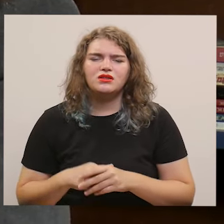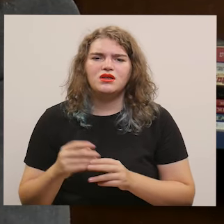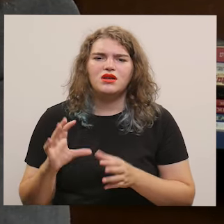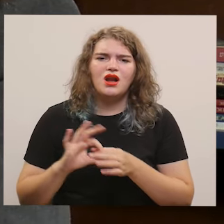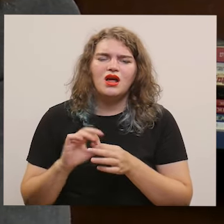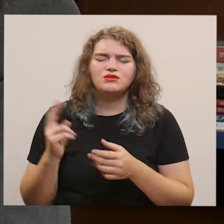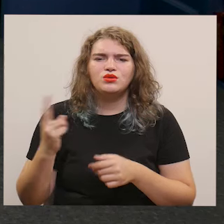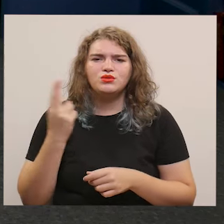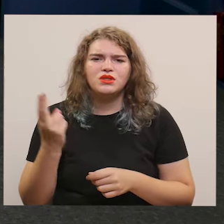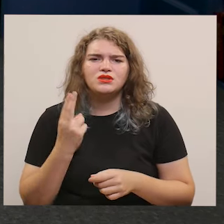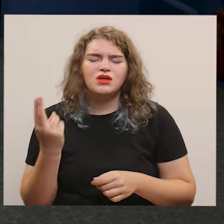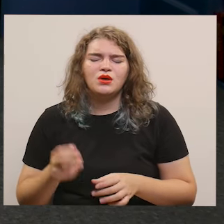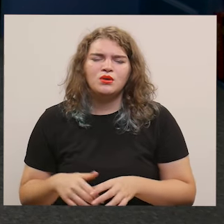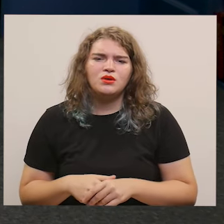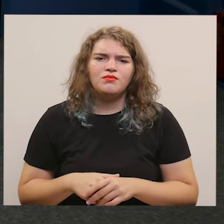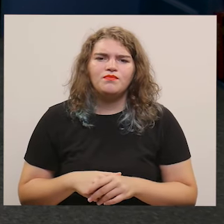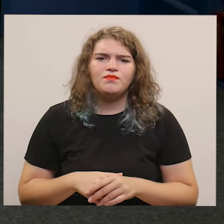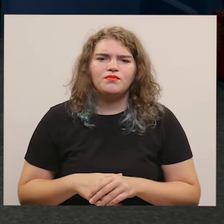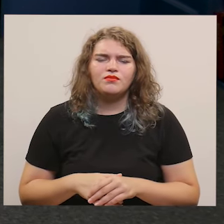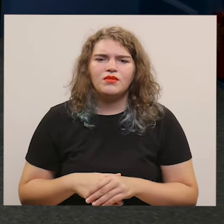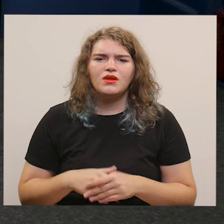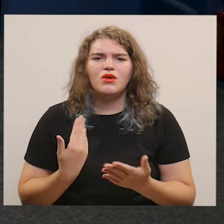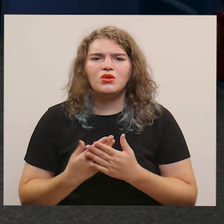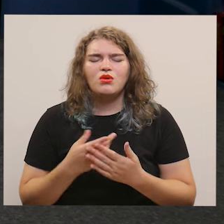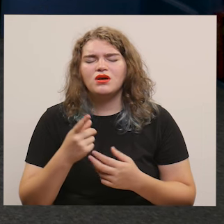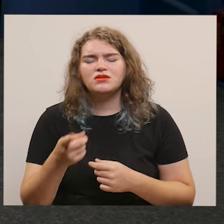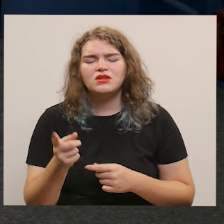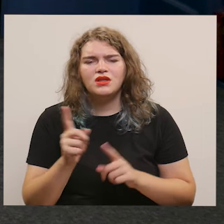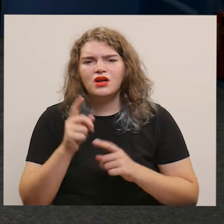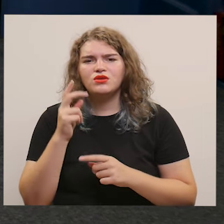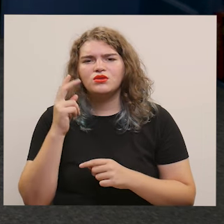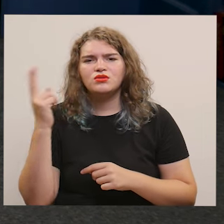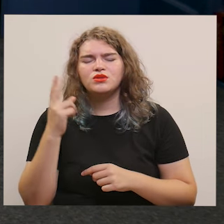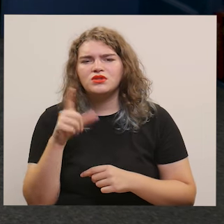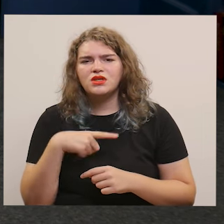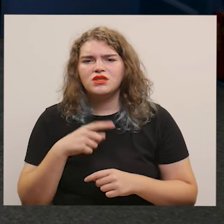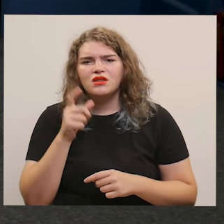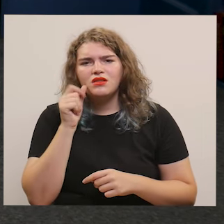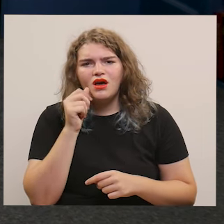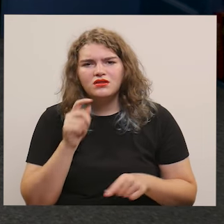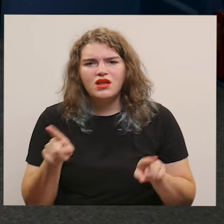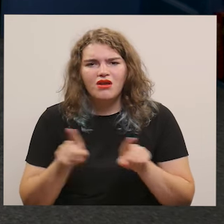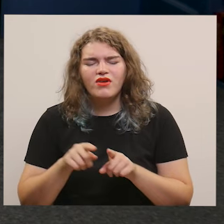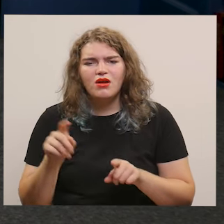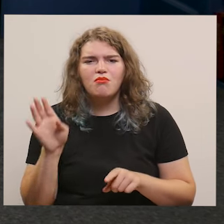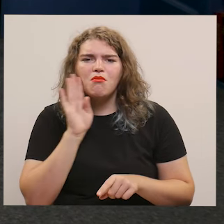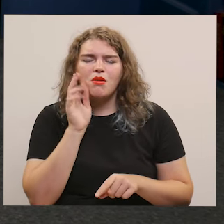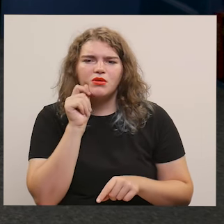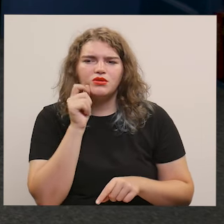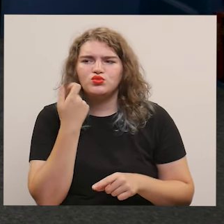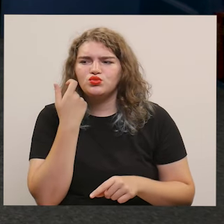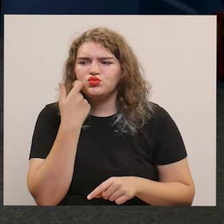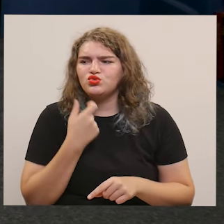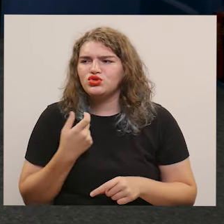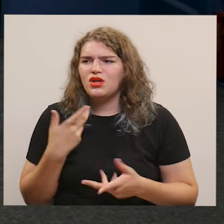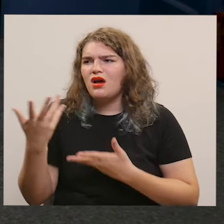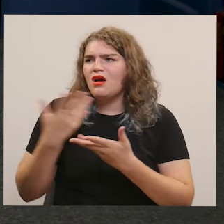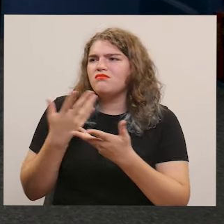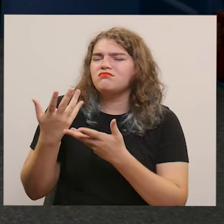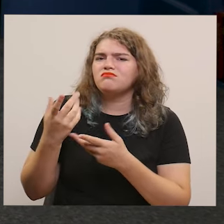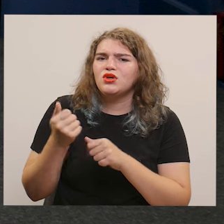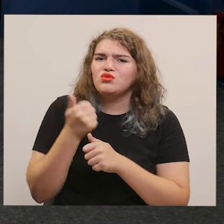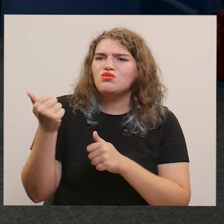relația mea cu Dumnezeu. Și atunci, dacă se spunea că Dumnezeu e tată, că Dumnezeu e ca un părinte, eu nu știam să mă raportez altfel